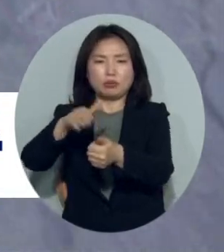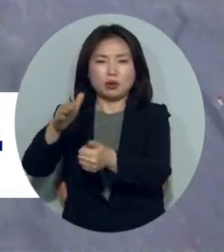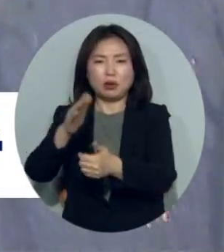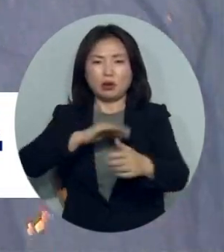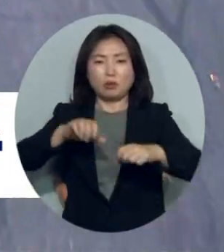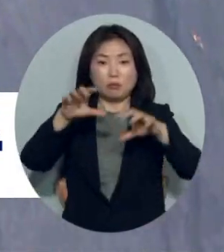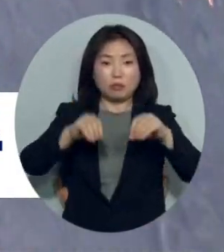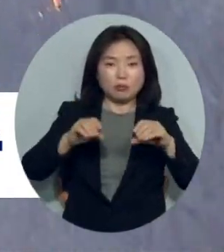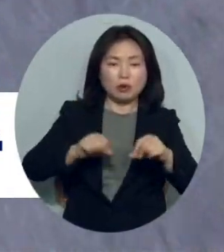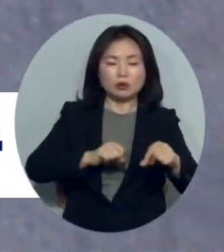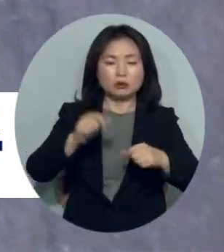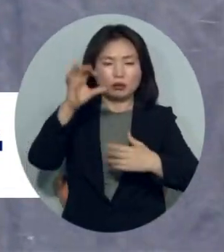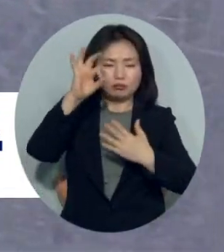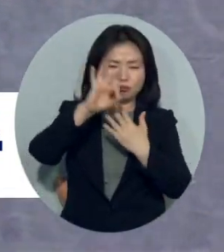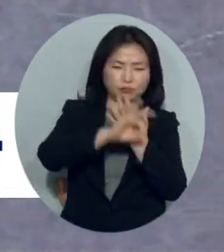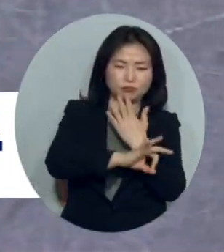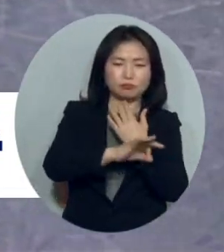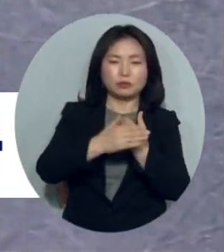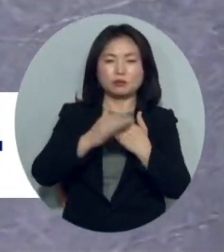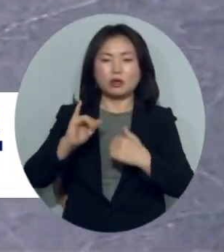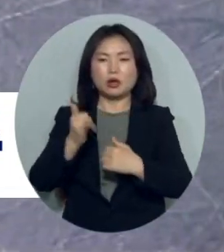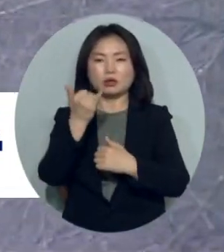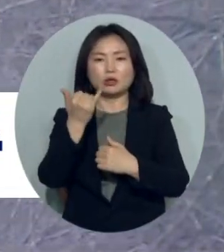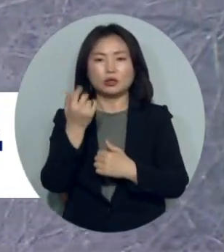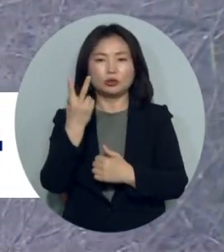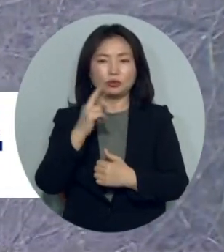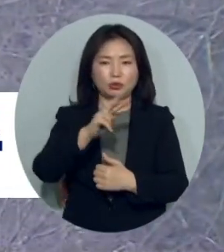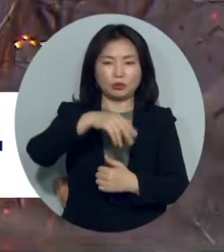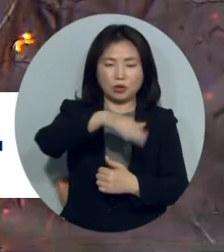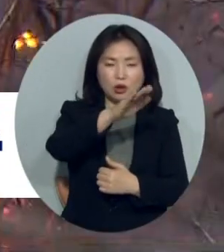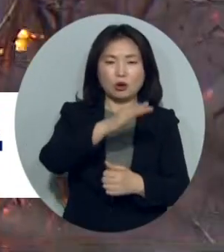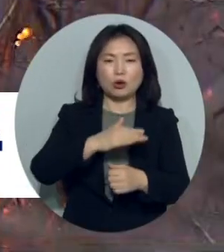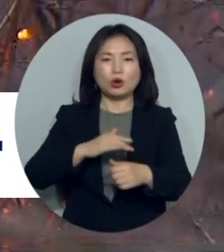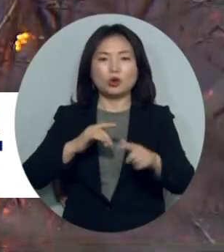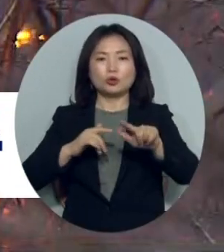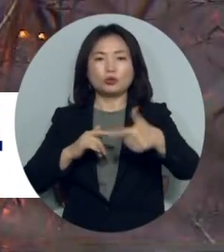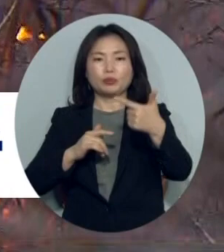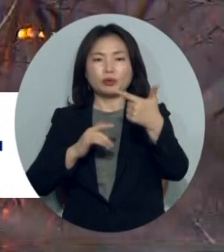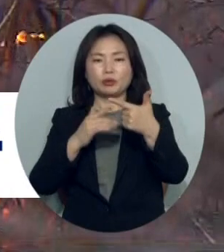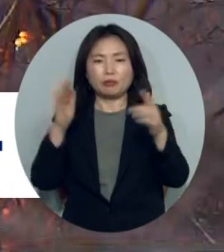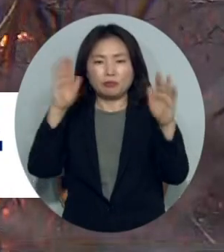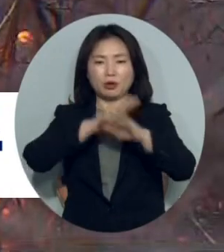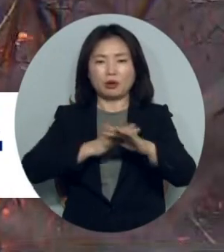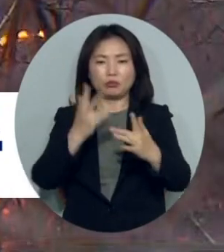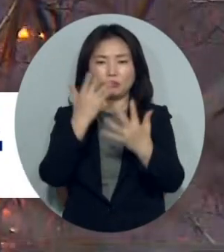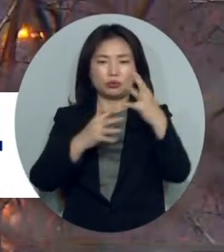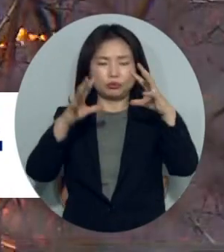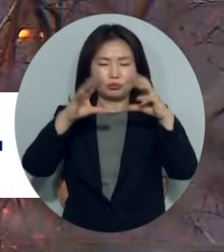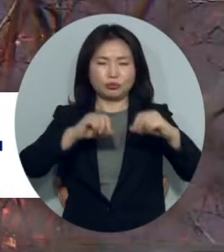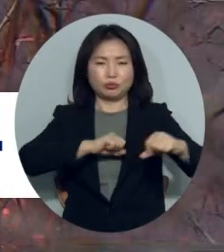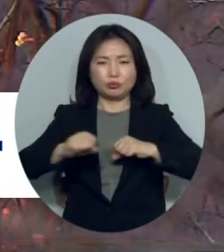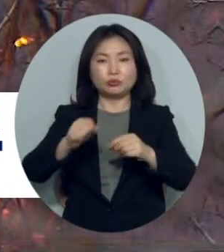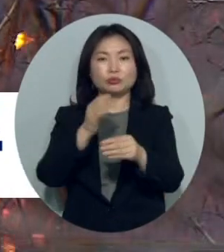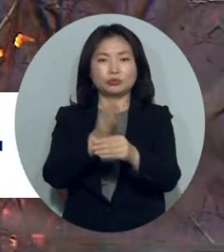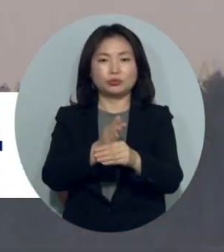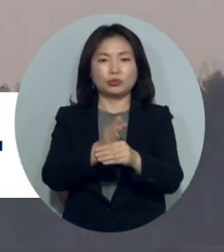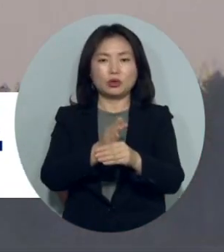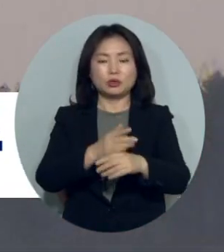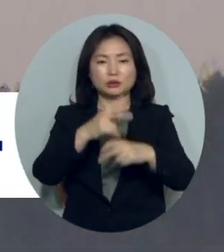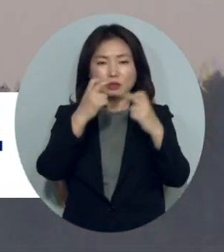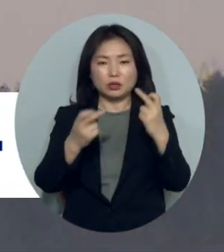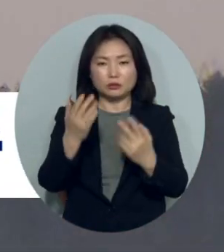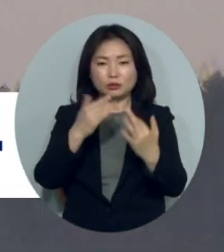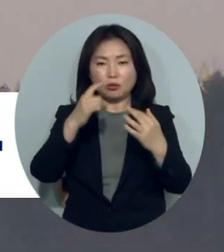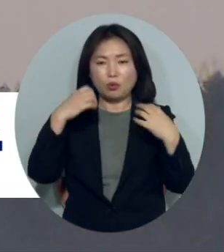벌였고 날이 어두워지면서 헬기는 모두 철수하고 600여명이 야간 진화작업을 벌이고 있습니다 살림